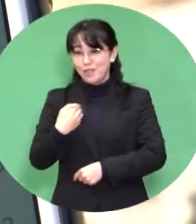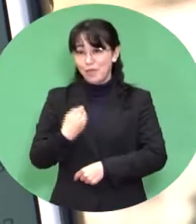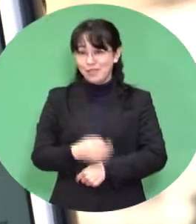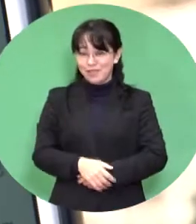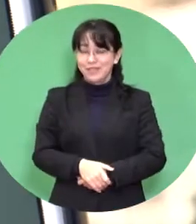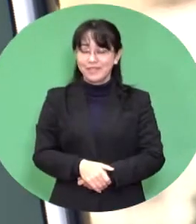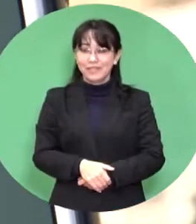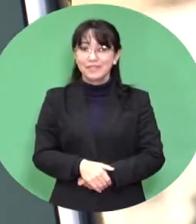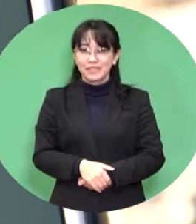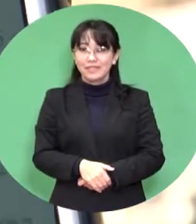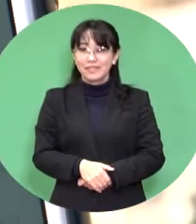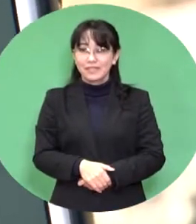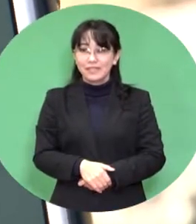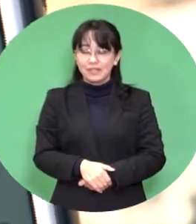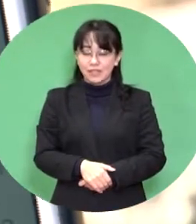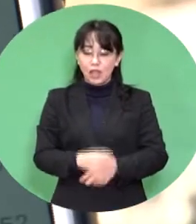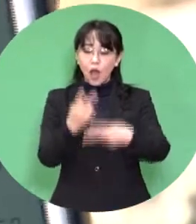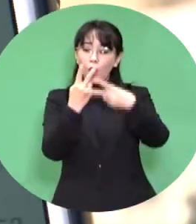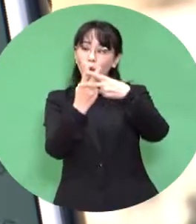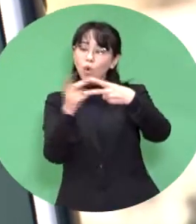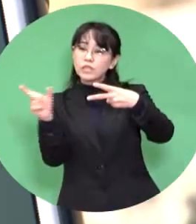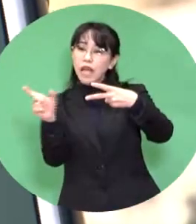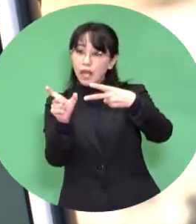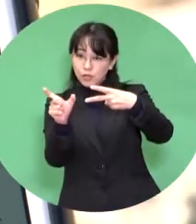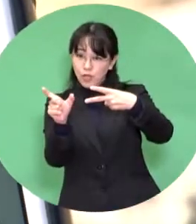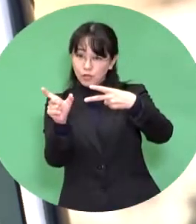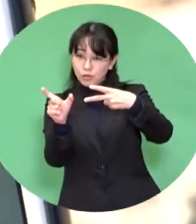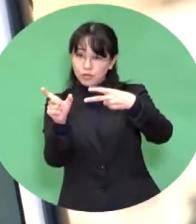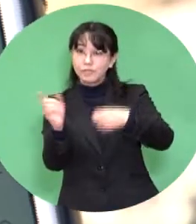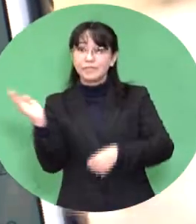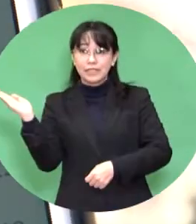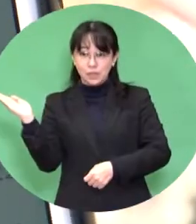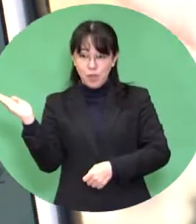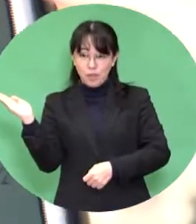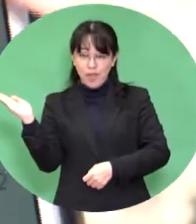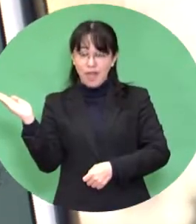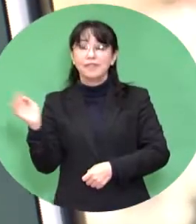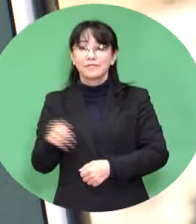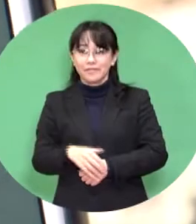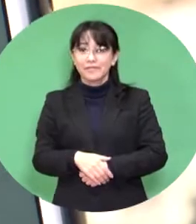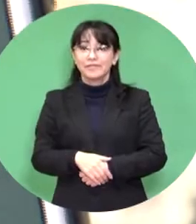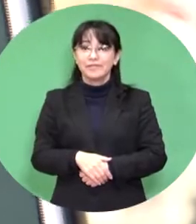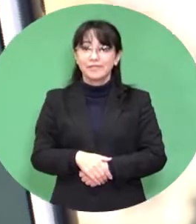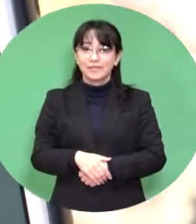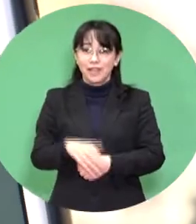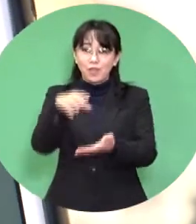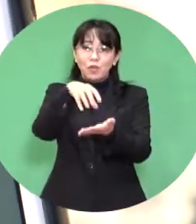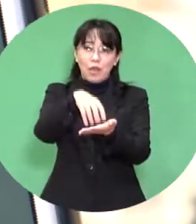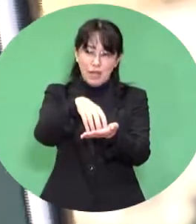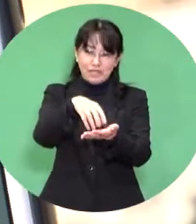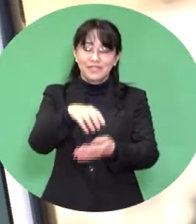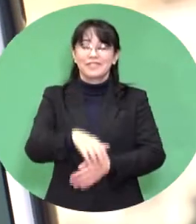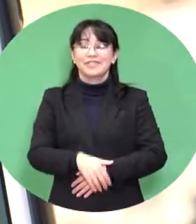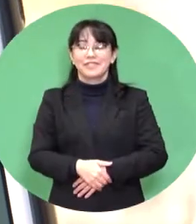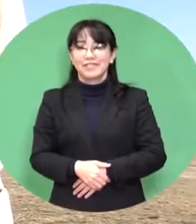ね。公式ハッシュタグビジットミエをつけて投稿すると